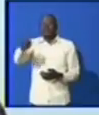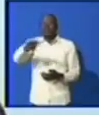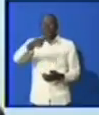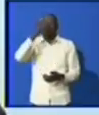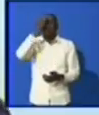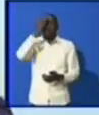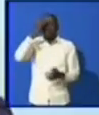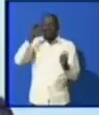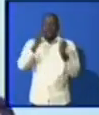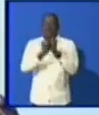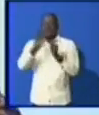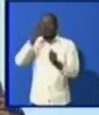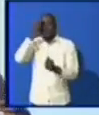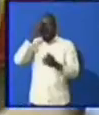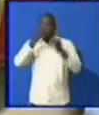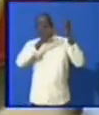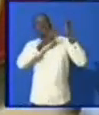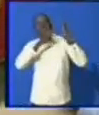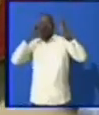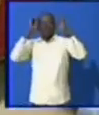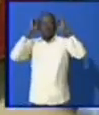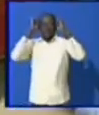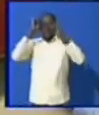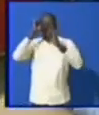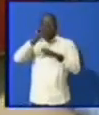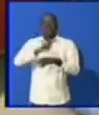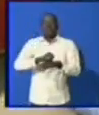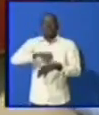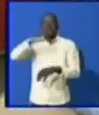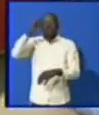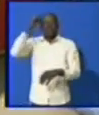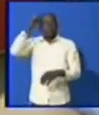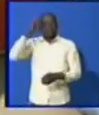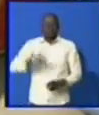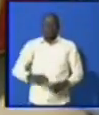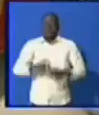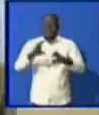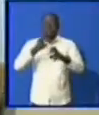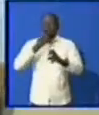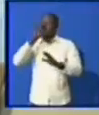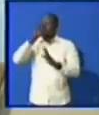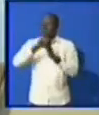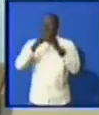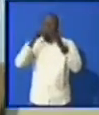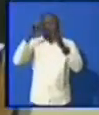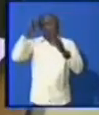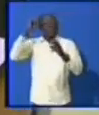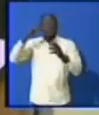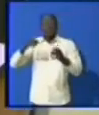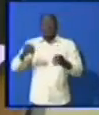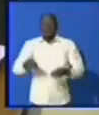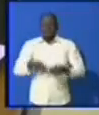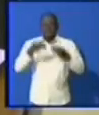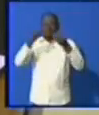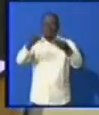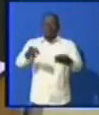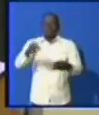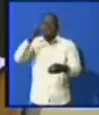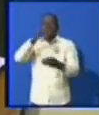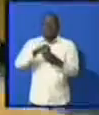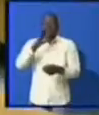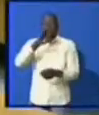ministre en charge de l'enseignement supérieur ce geste qui est un véritable soulagement sera injecté dans le faux nerfs pour